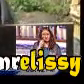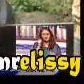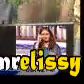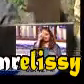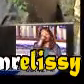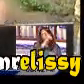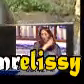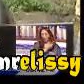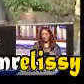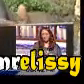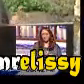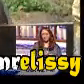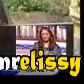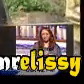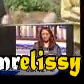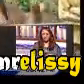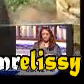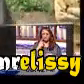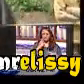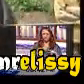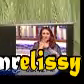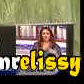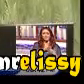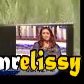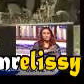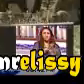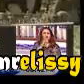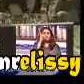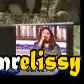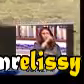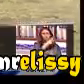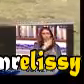عايزين محول وعايزين عمدان. ايه ليه المشاكل دي؟